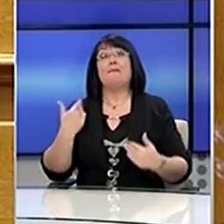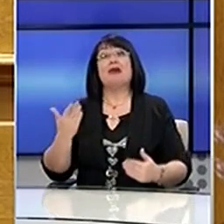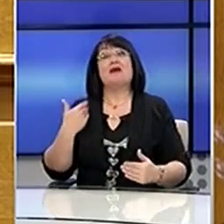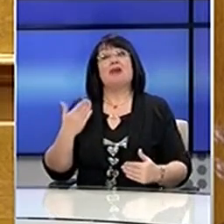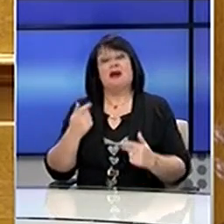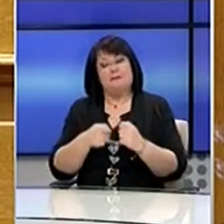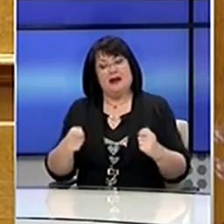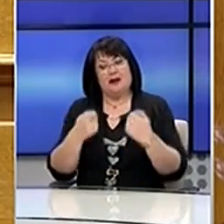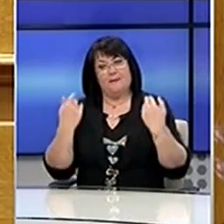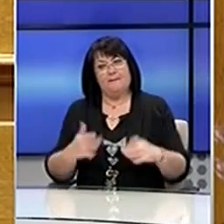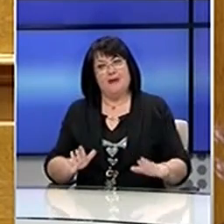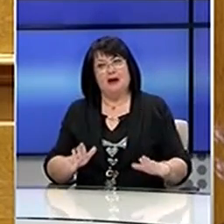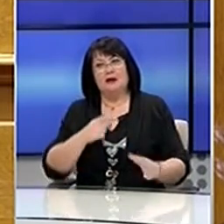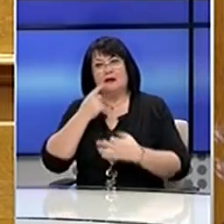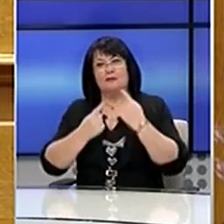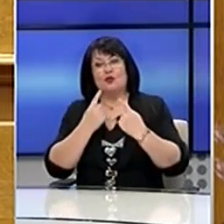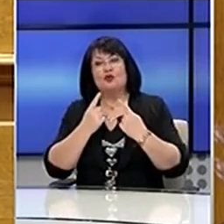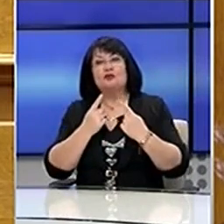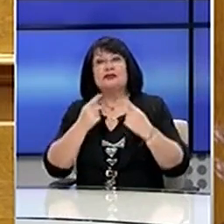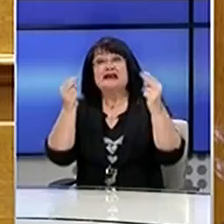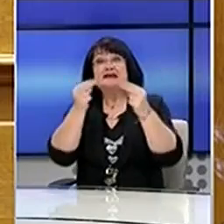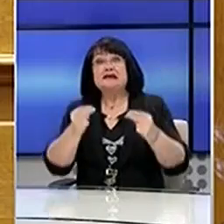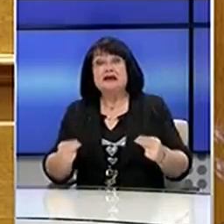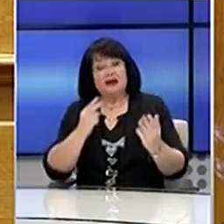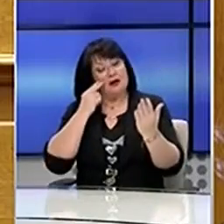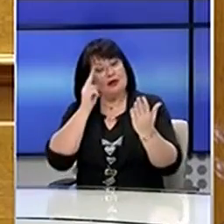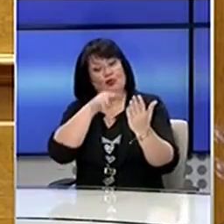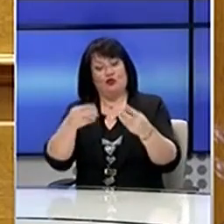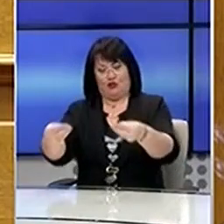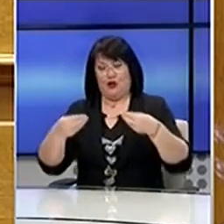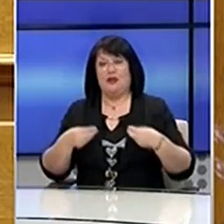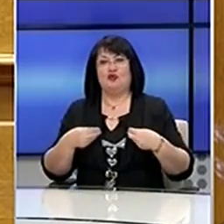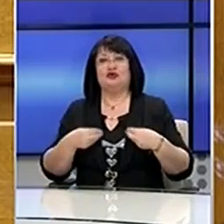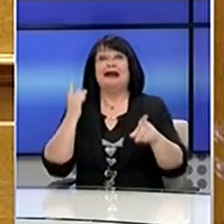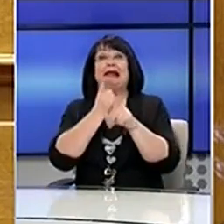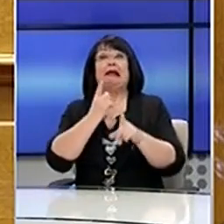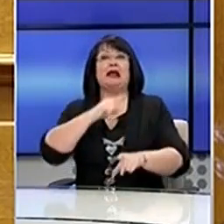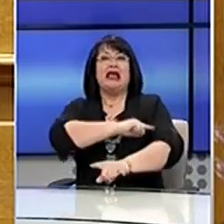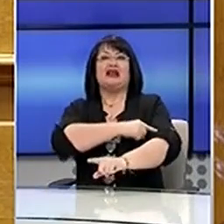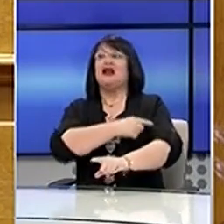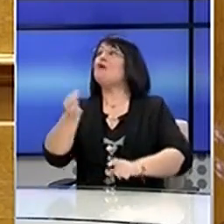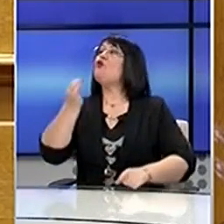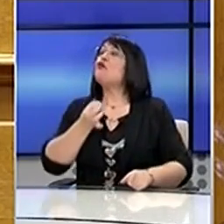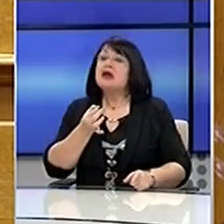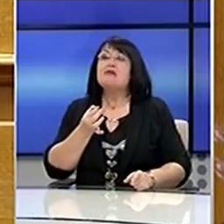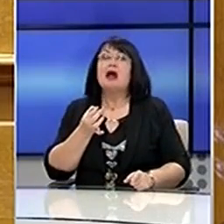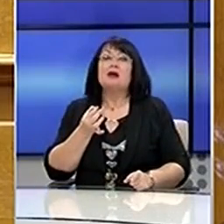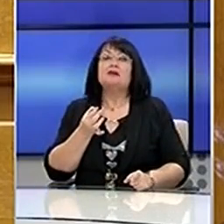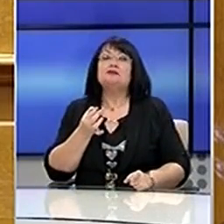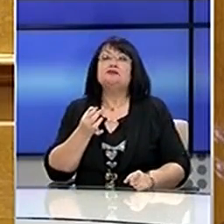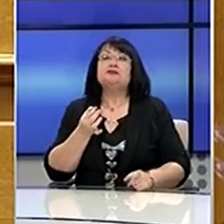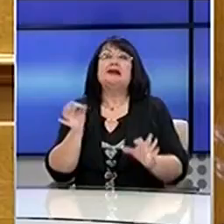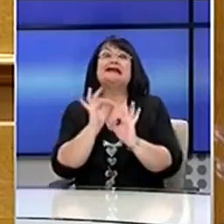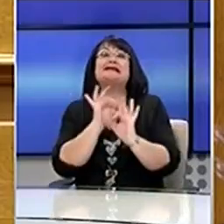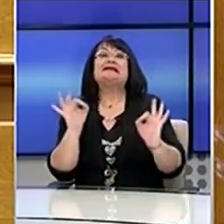των μέτρων, επειδή τα στοιχεία τα οποία έθεσαν υπόψη μου οι ειδικοί δεν επιδέχονται καμίας